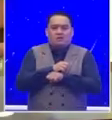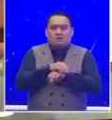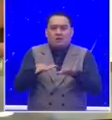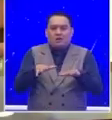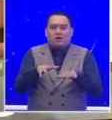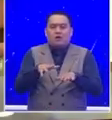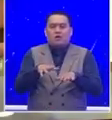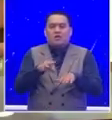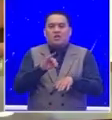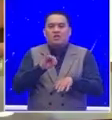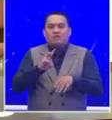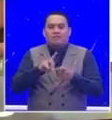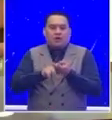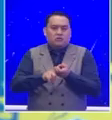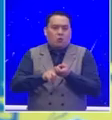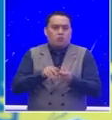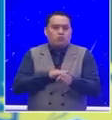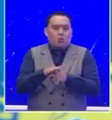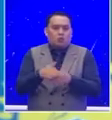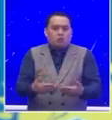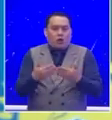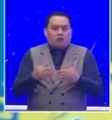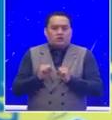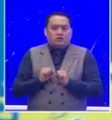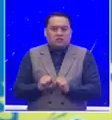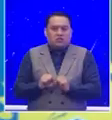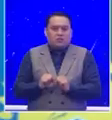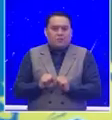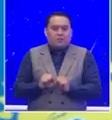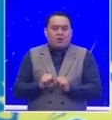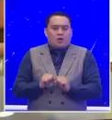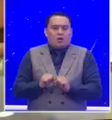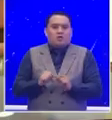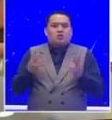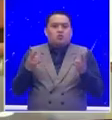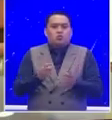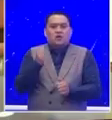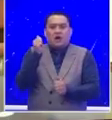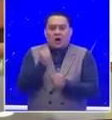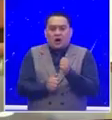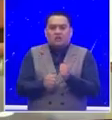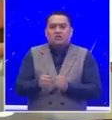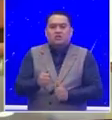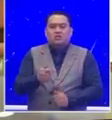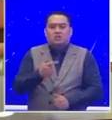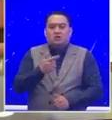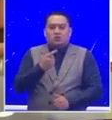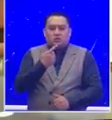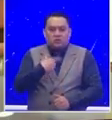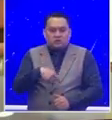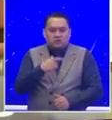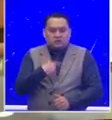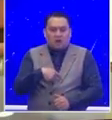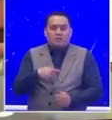распространение данной инфекции полностью предотвратить. Но для этого надо каждый из нас, каждый житель